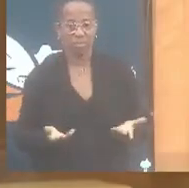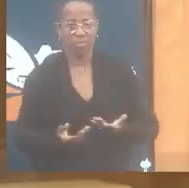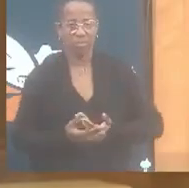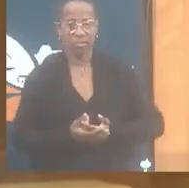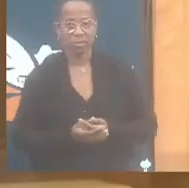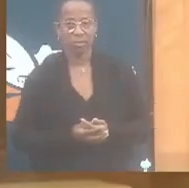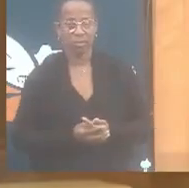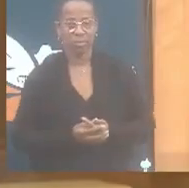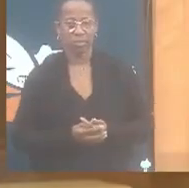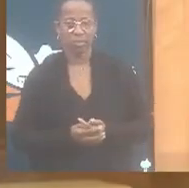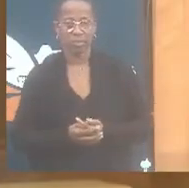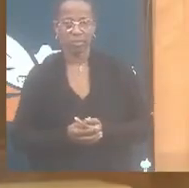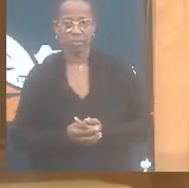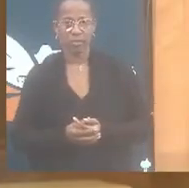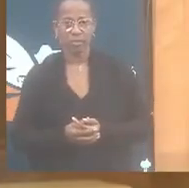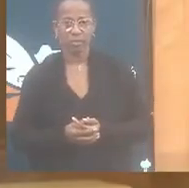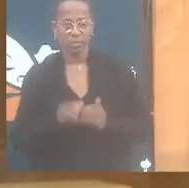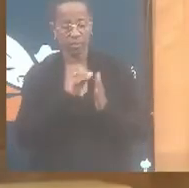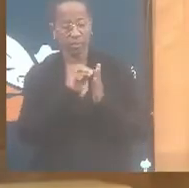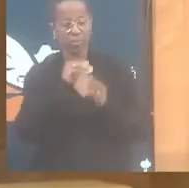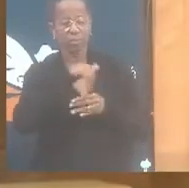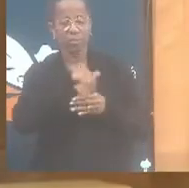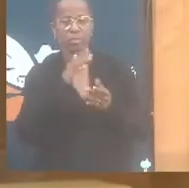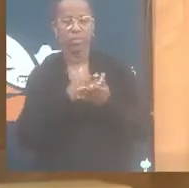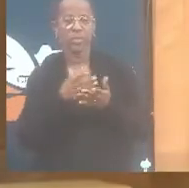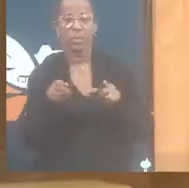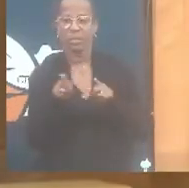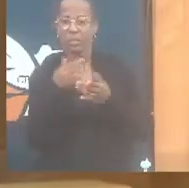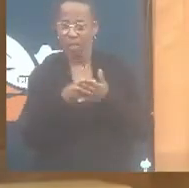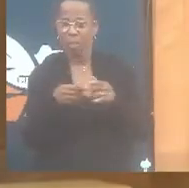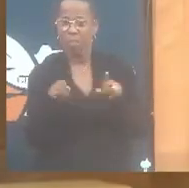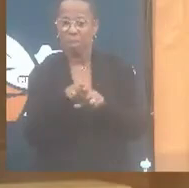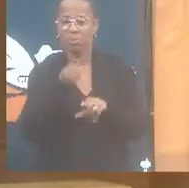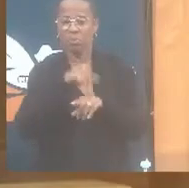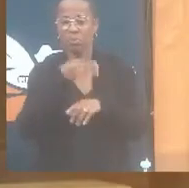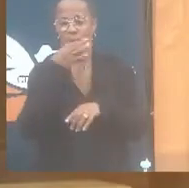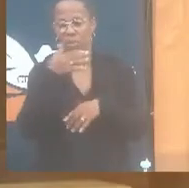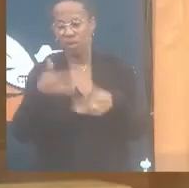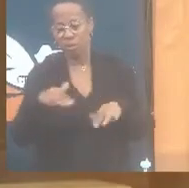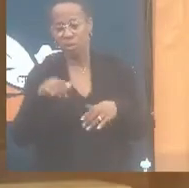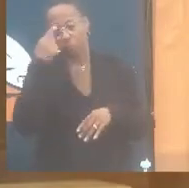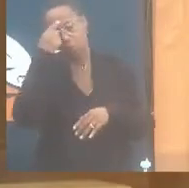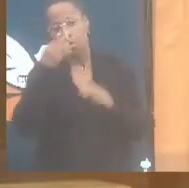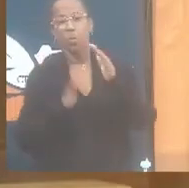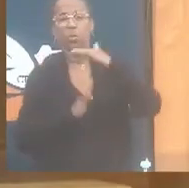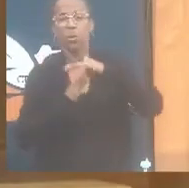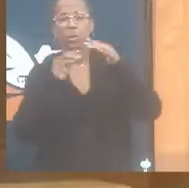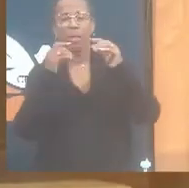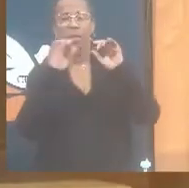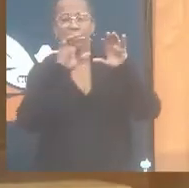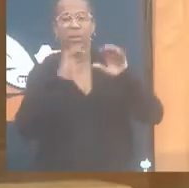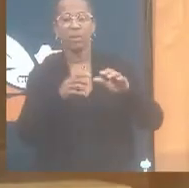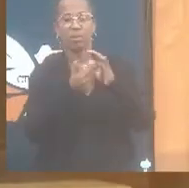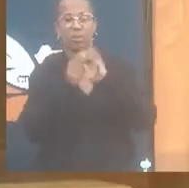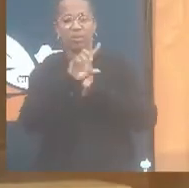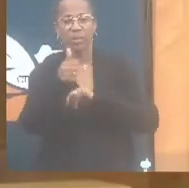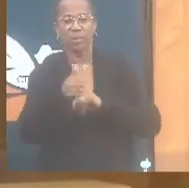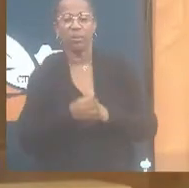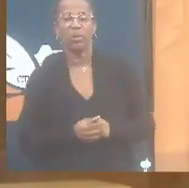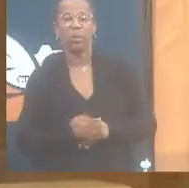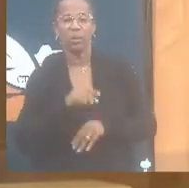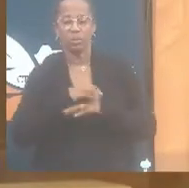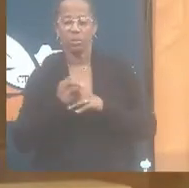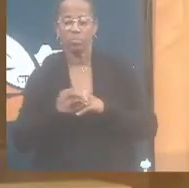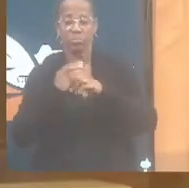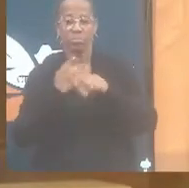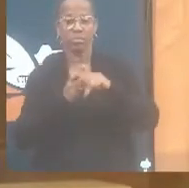Et qui est dans le document. C'était ce que vous aviez déjà fait pour le compte administratif de 2021. Il était en excédent. Mais